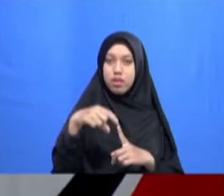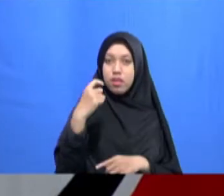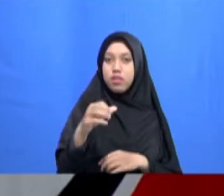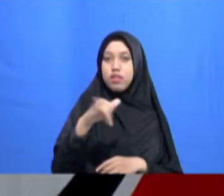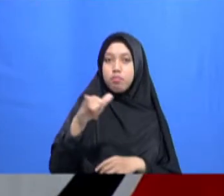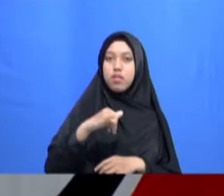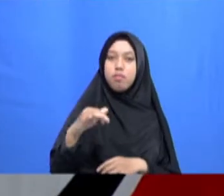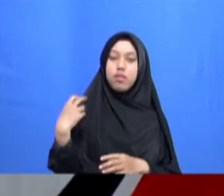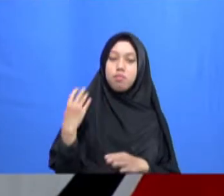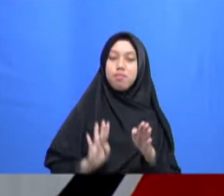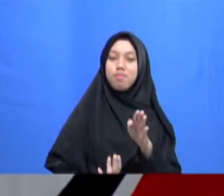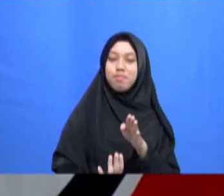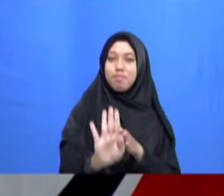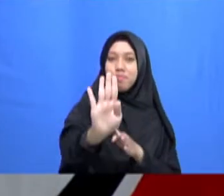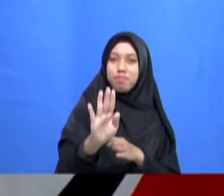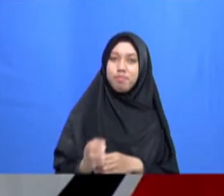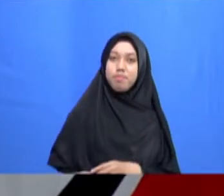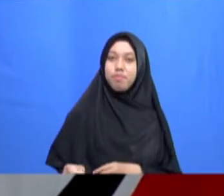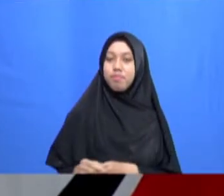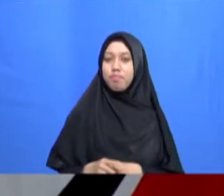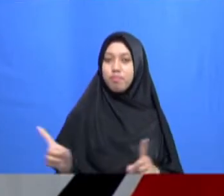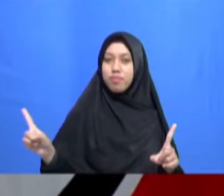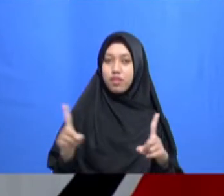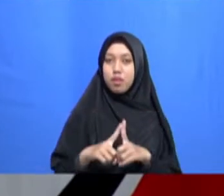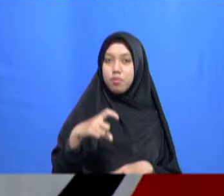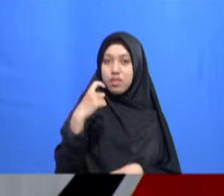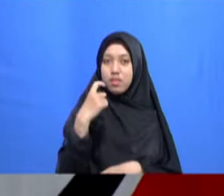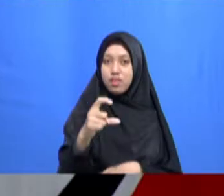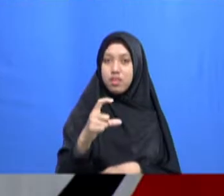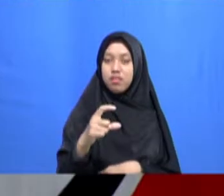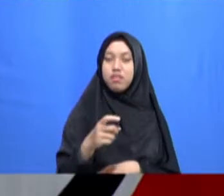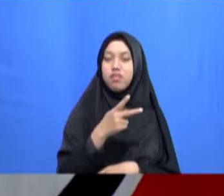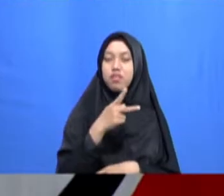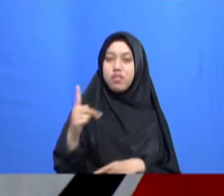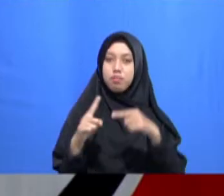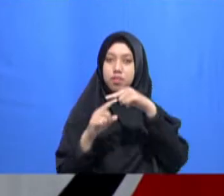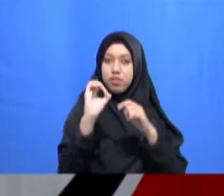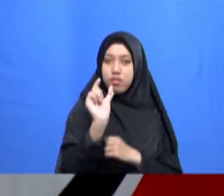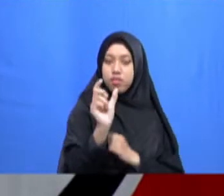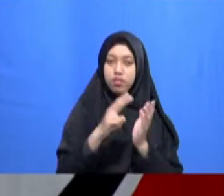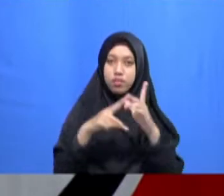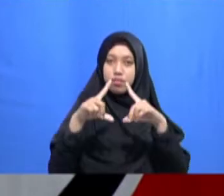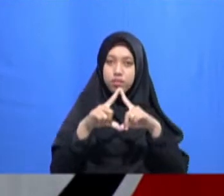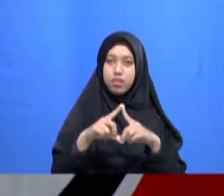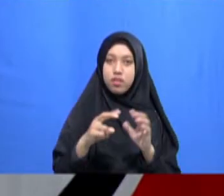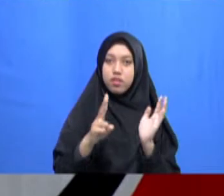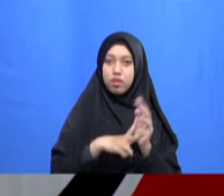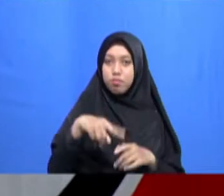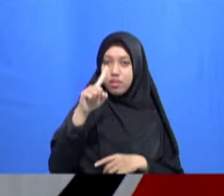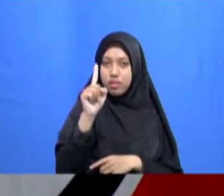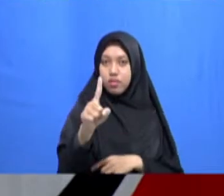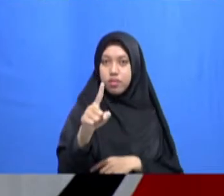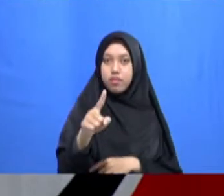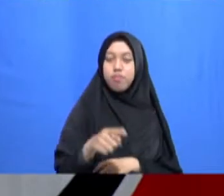atas panggung. Pasangan calon Bupati dan Wakil Bupati Kabupaten Tojo Una-Una, nomor urut 1,